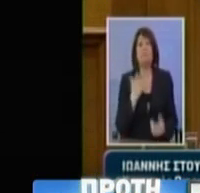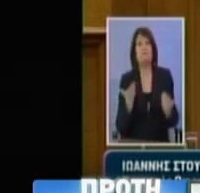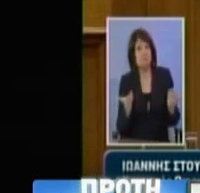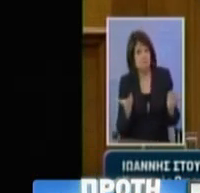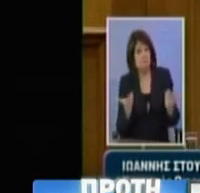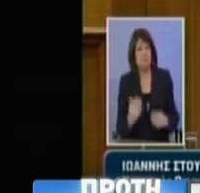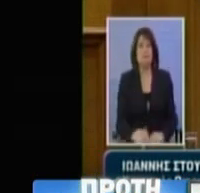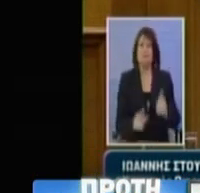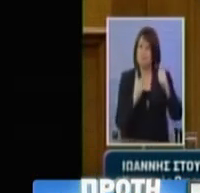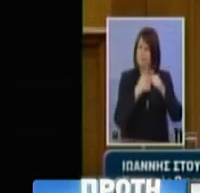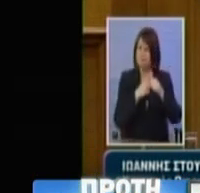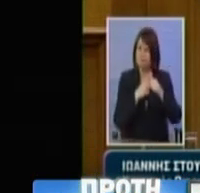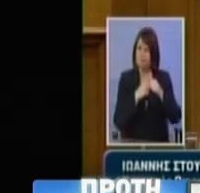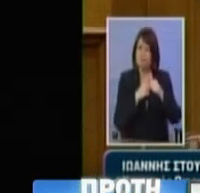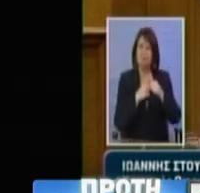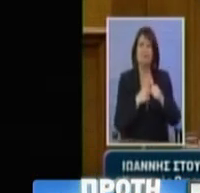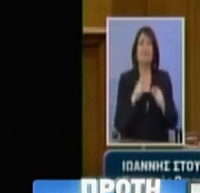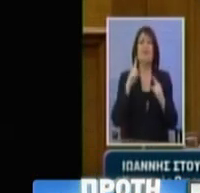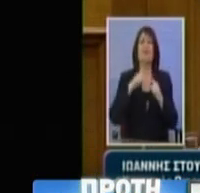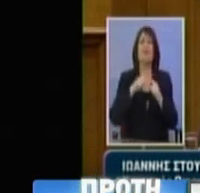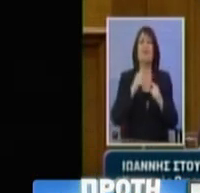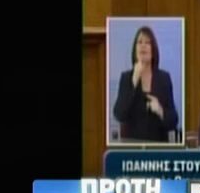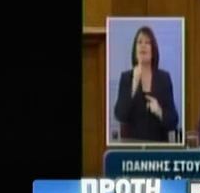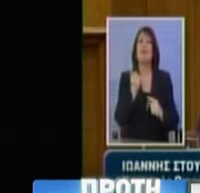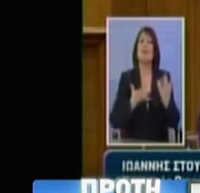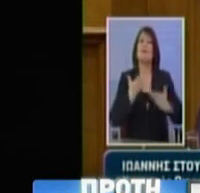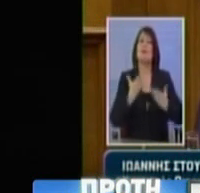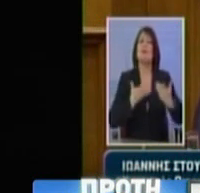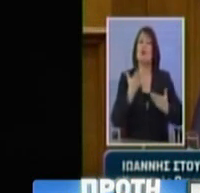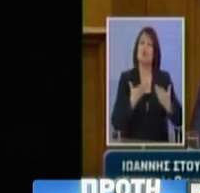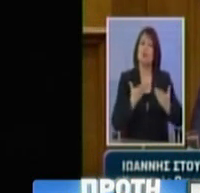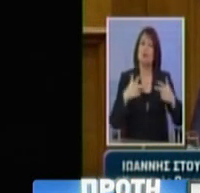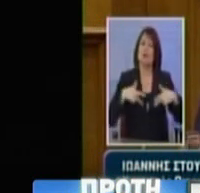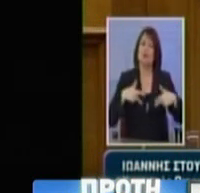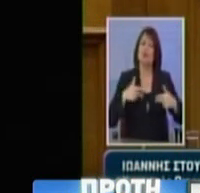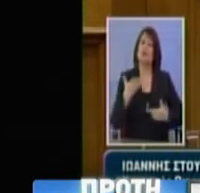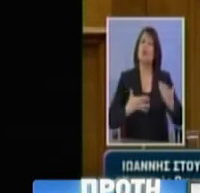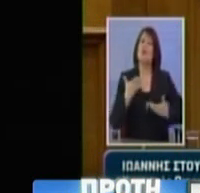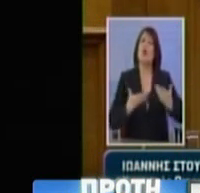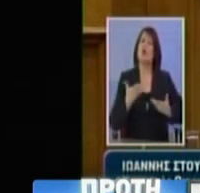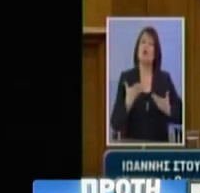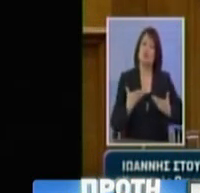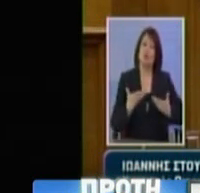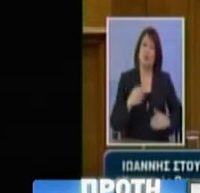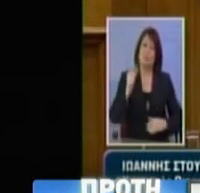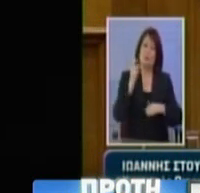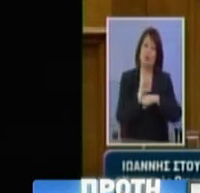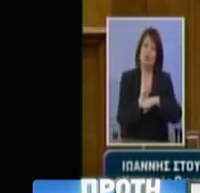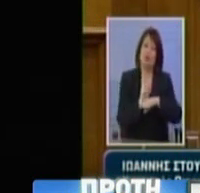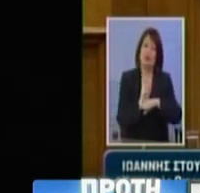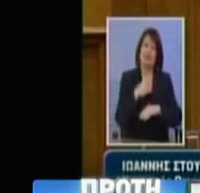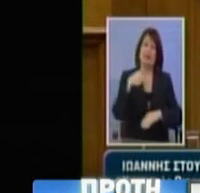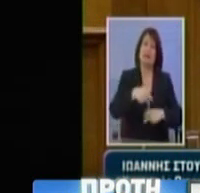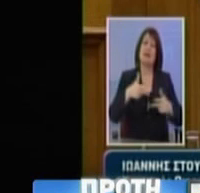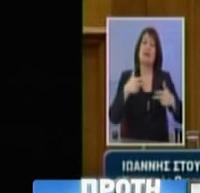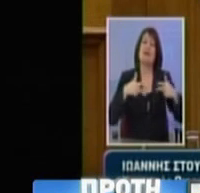εξωτερικό, επιτάχυνση ελέγχων που ήδη διεξάγονται. Όμως τα βασικά σημεία για τον προϋπολογισμό του 2014